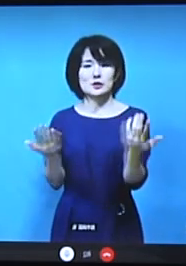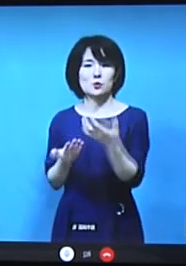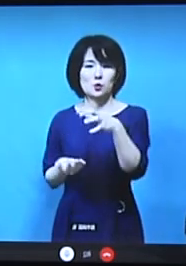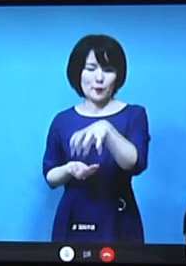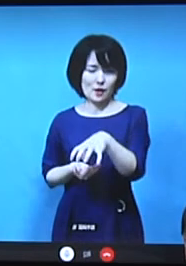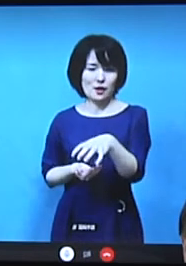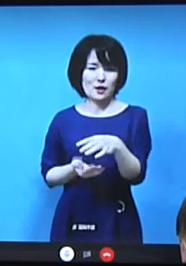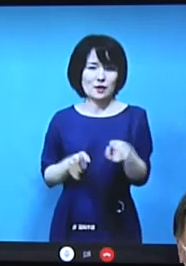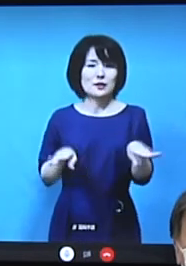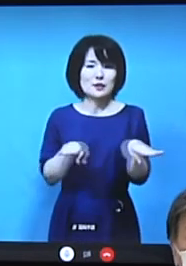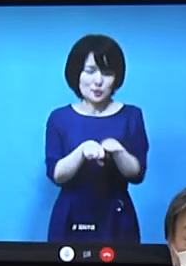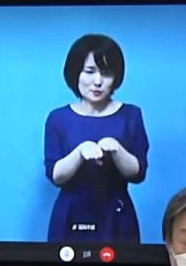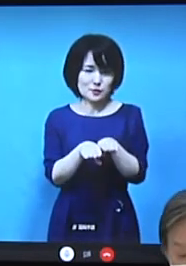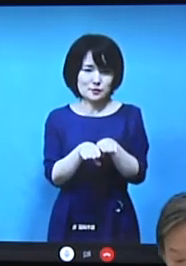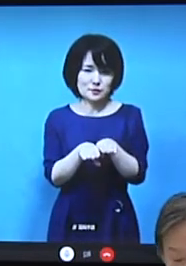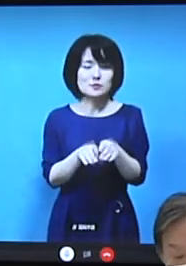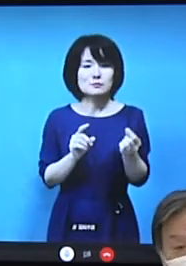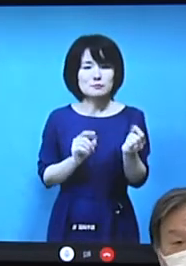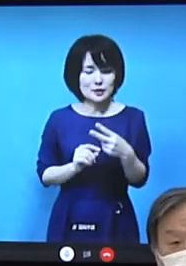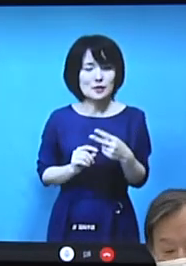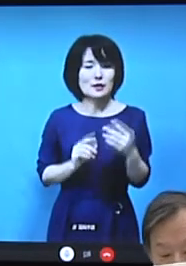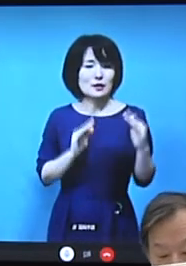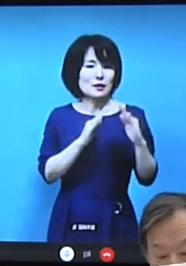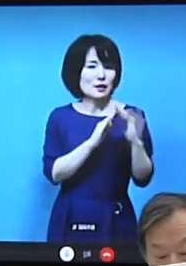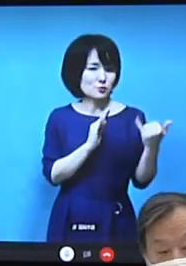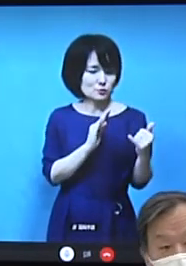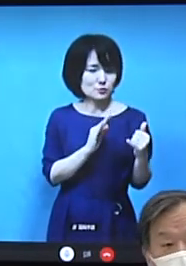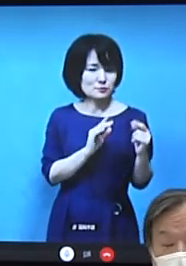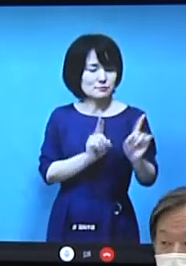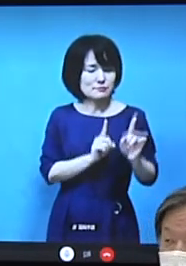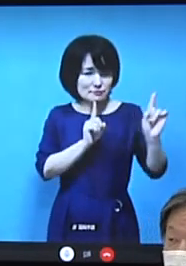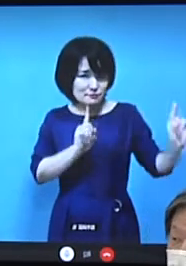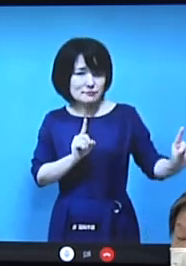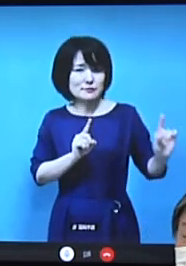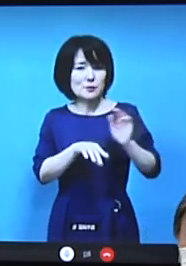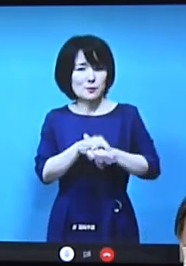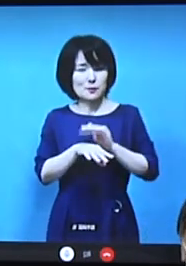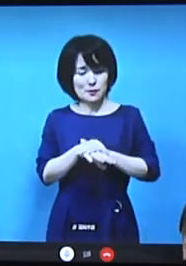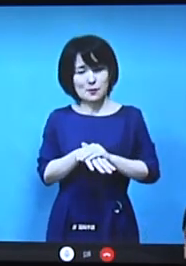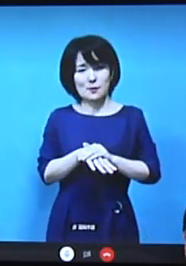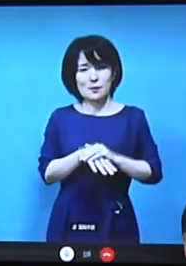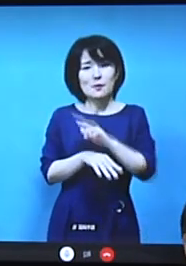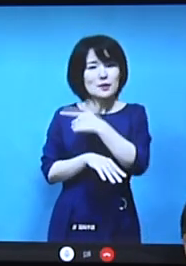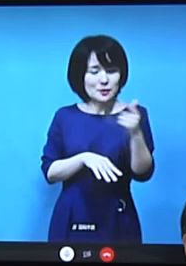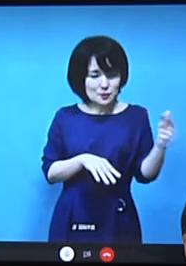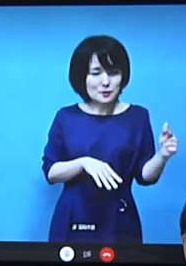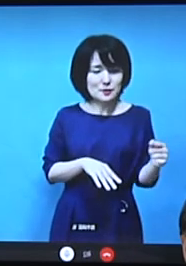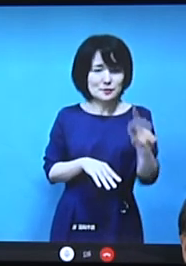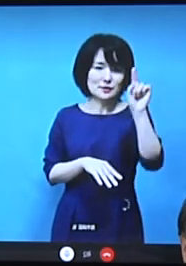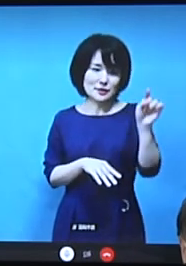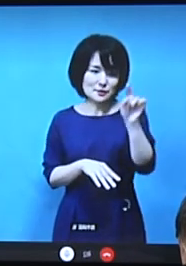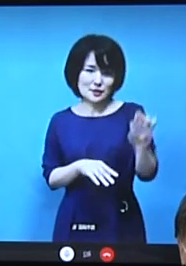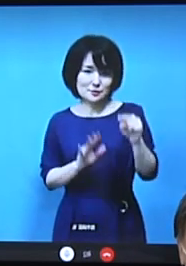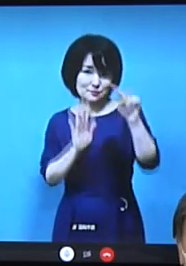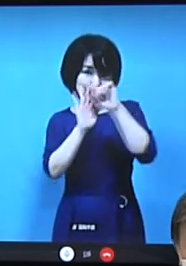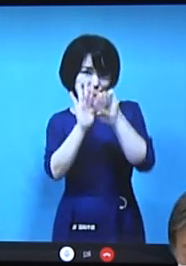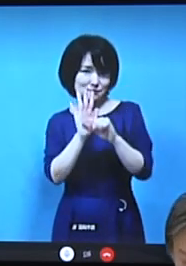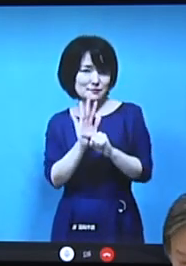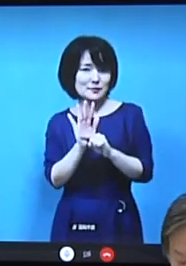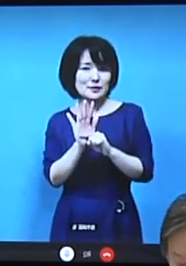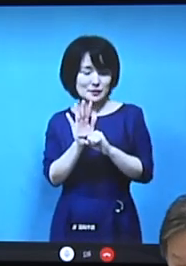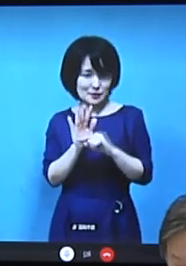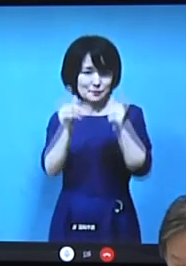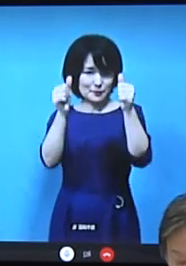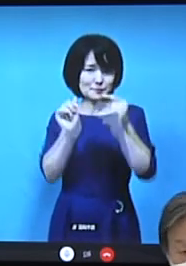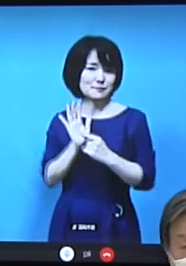人ともですね、接触をなるだけ避けると、そんなことをですね、チェックリストとして掲げておりますので、また皆さん、県民の皆様に